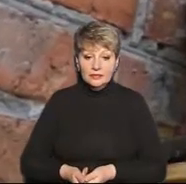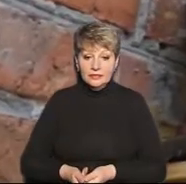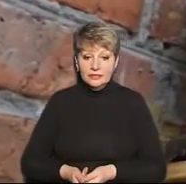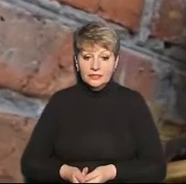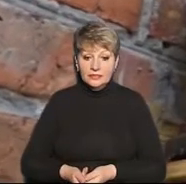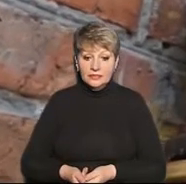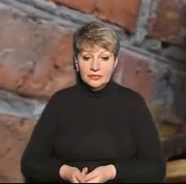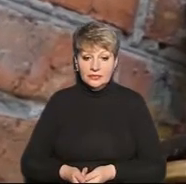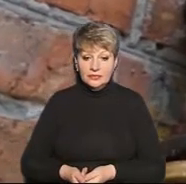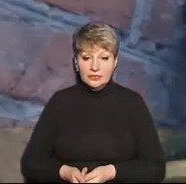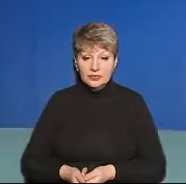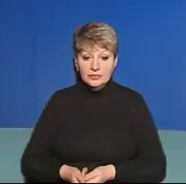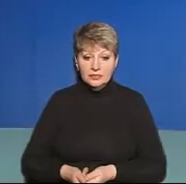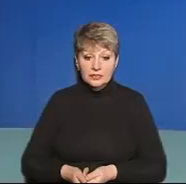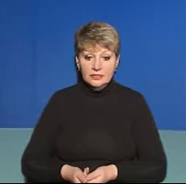Суспільному. Черкащина.